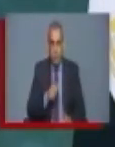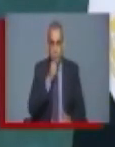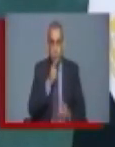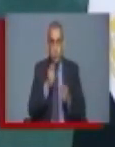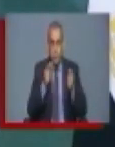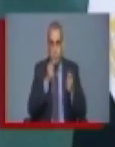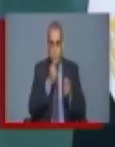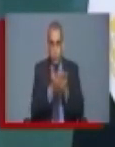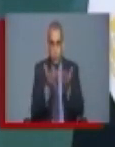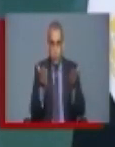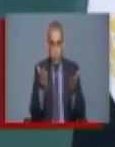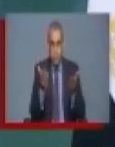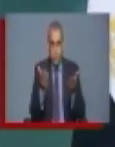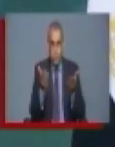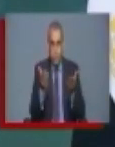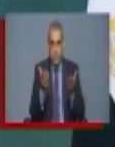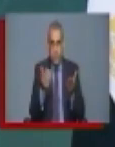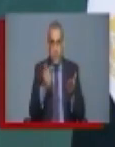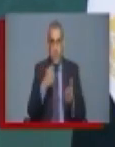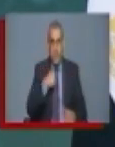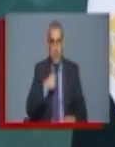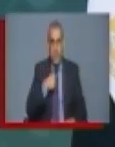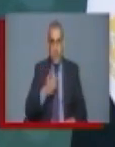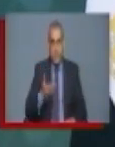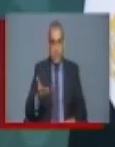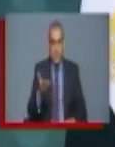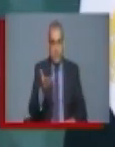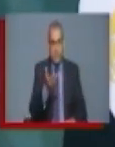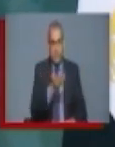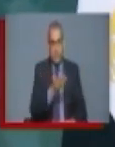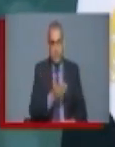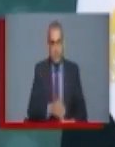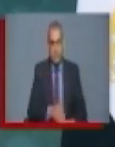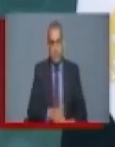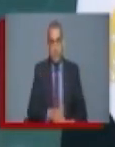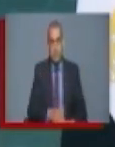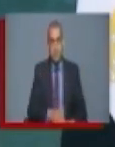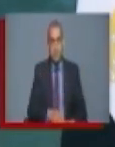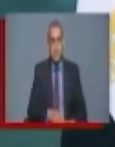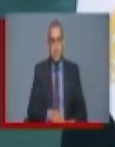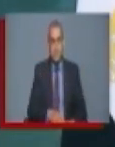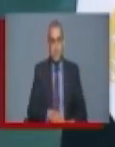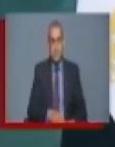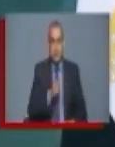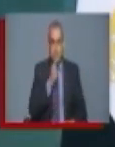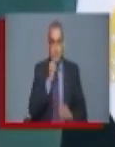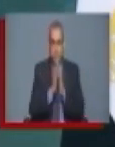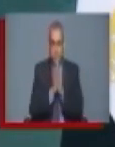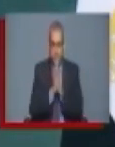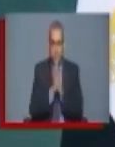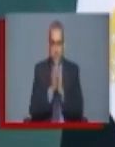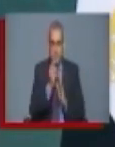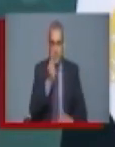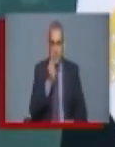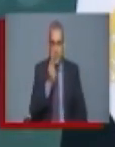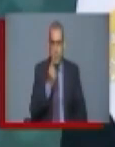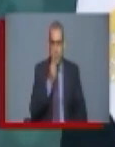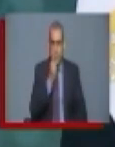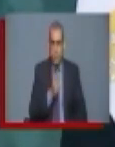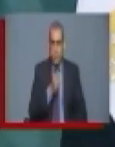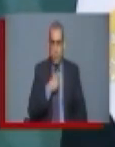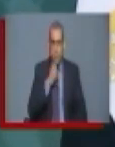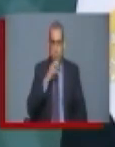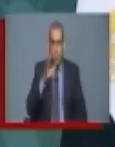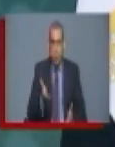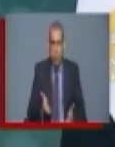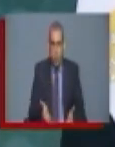الثوابت المصرية. أي. تحديد لاءات وخطوط حمر، فالرئيس القوي يعلم جيداً الخطوط التي ترسم